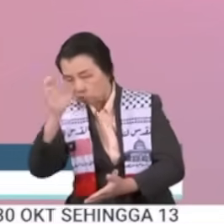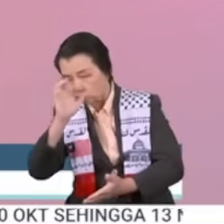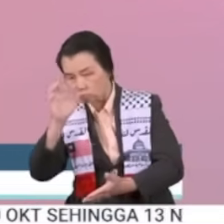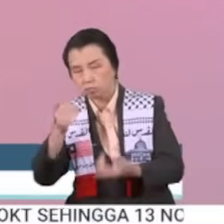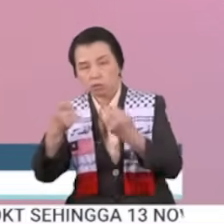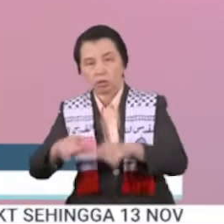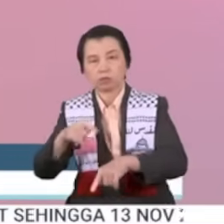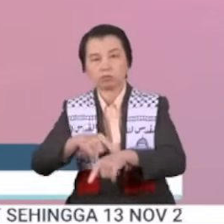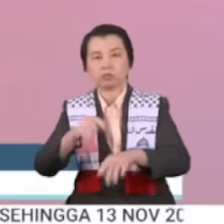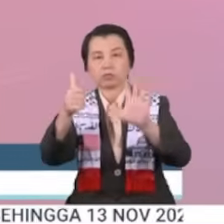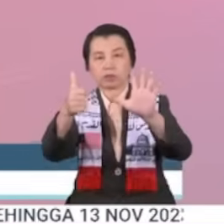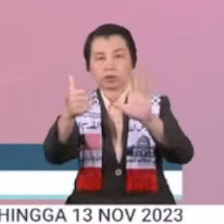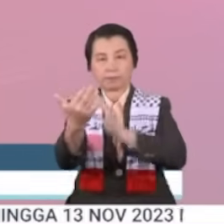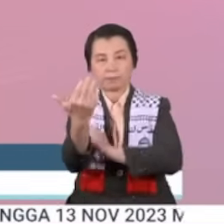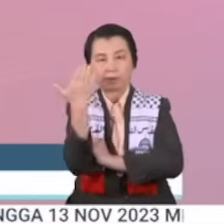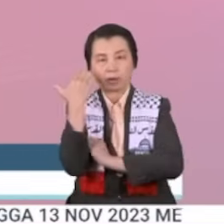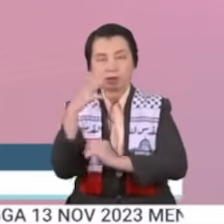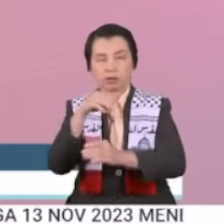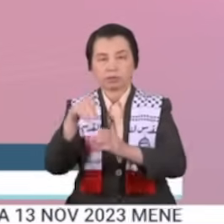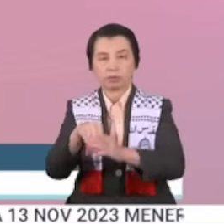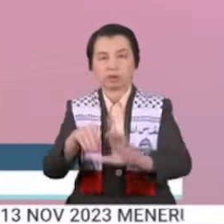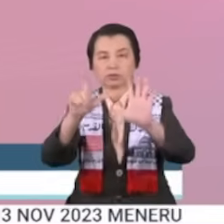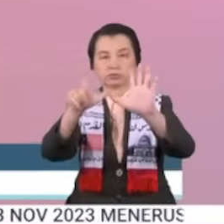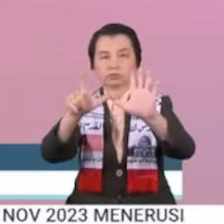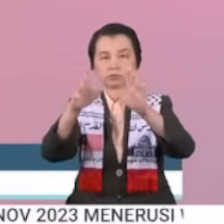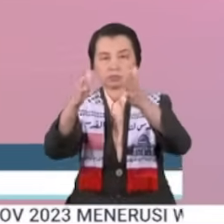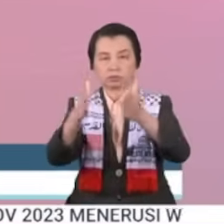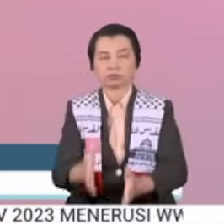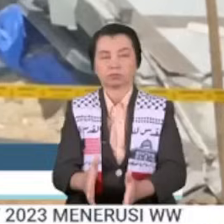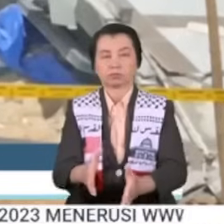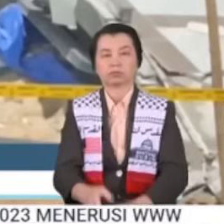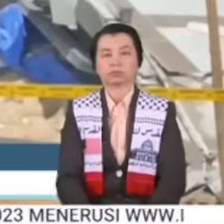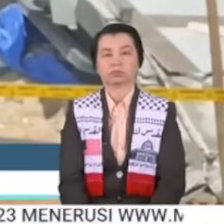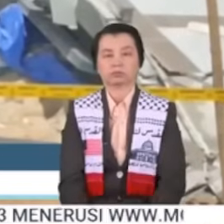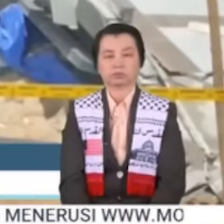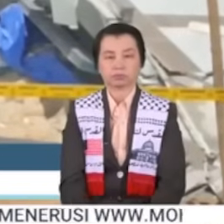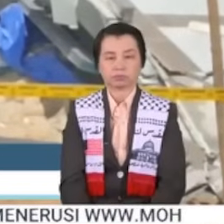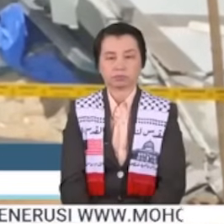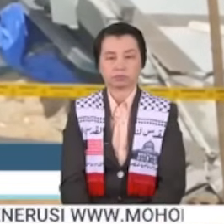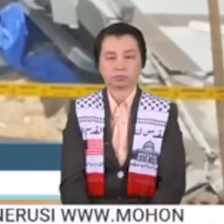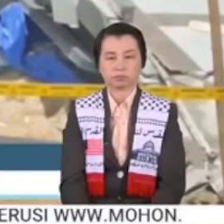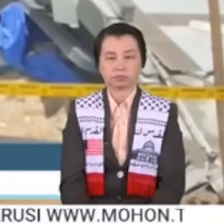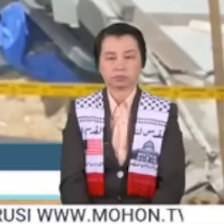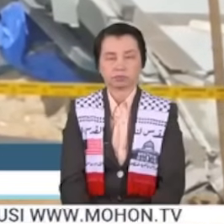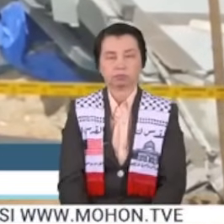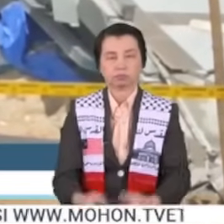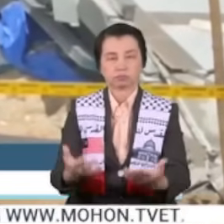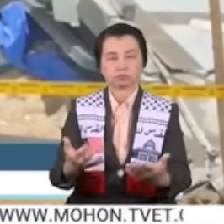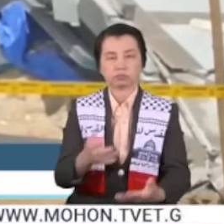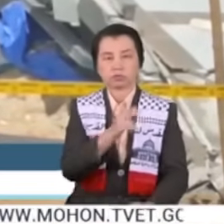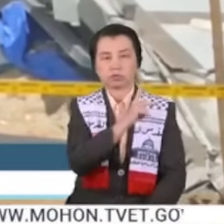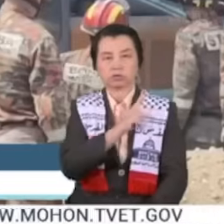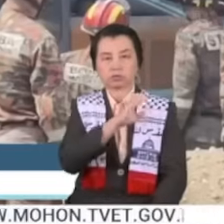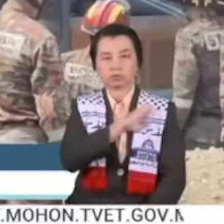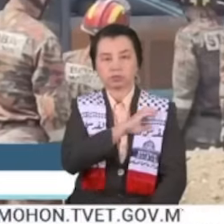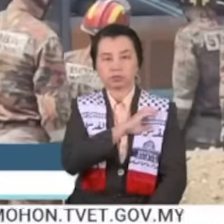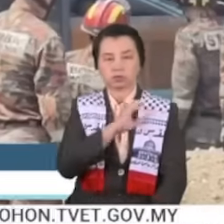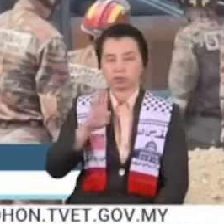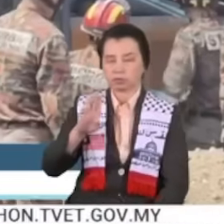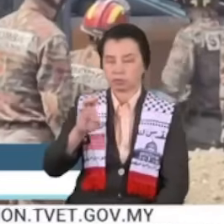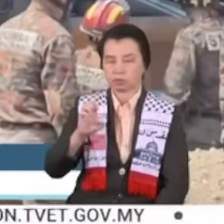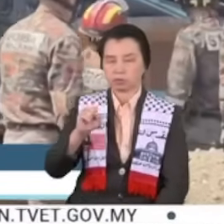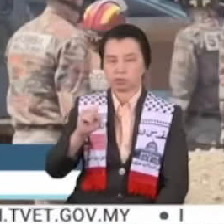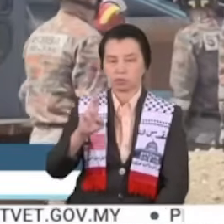insiden kira-kira 6 pagi tadi melibatkan tujuh mangsa bagaimanapun menurut ketua polis daerah besut